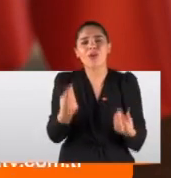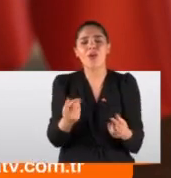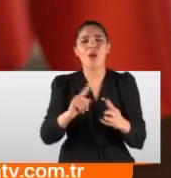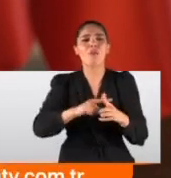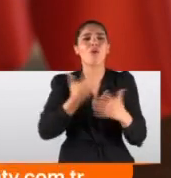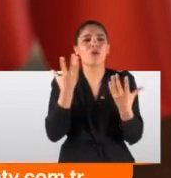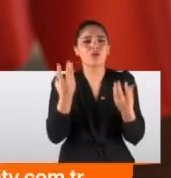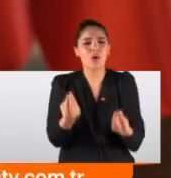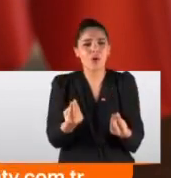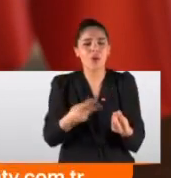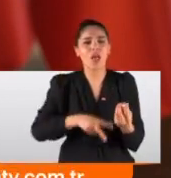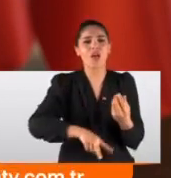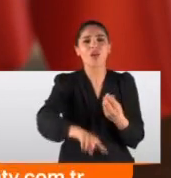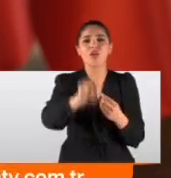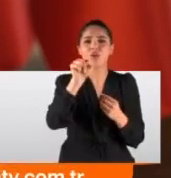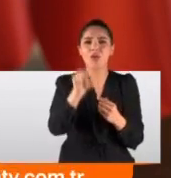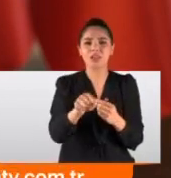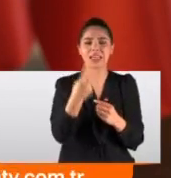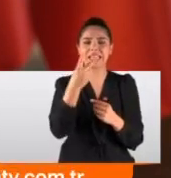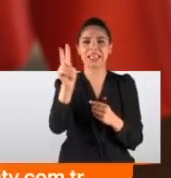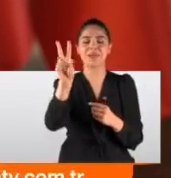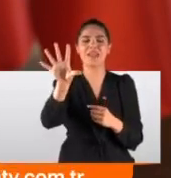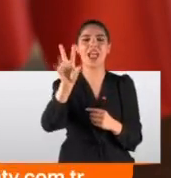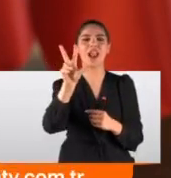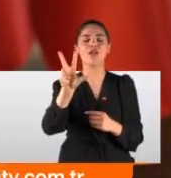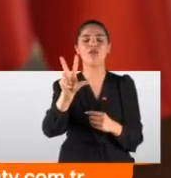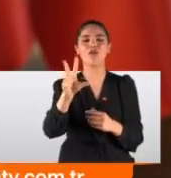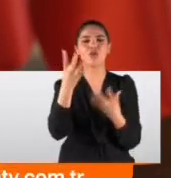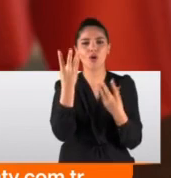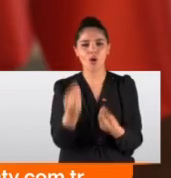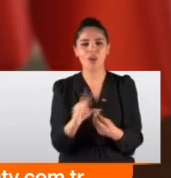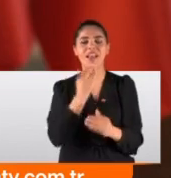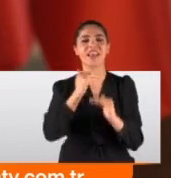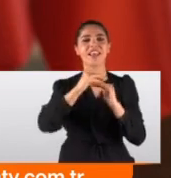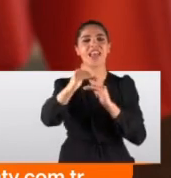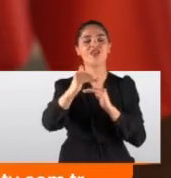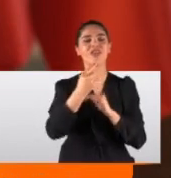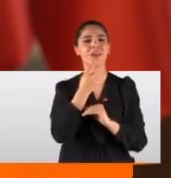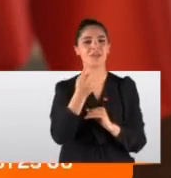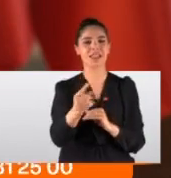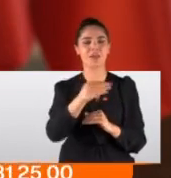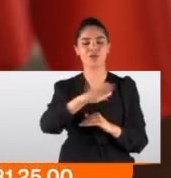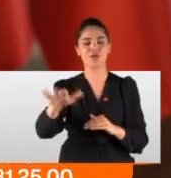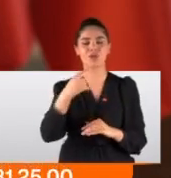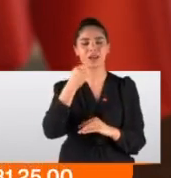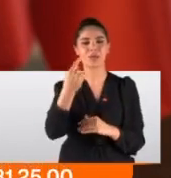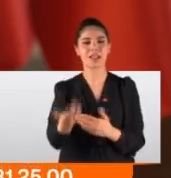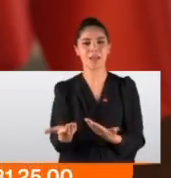dolu istikametlerini 2053'e çevirmiş gençlerimizdir,